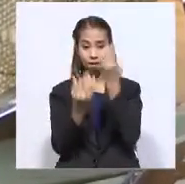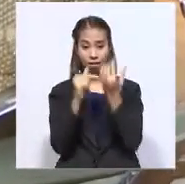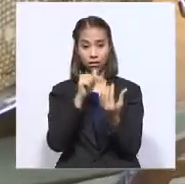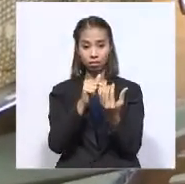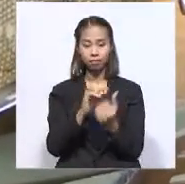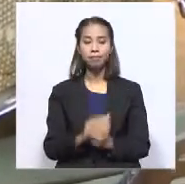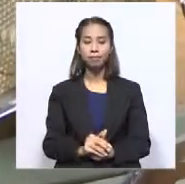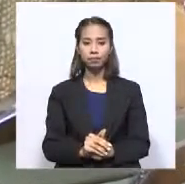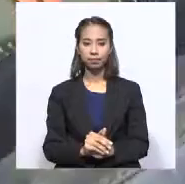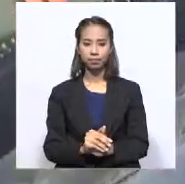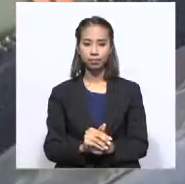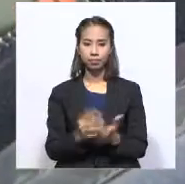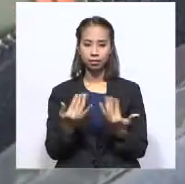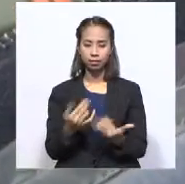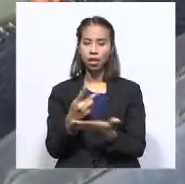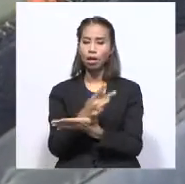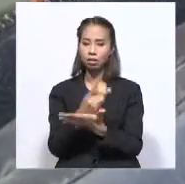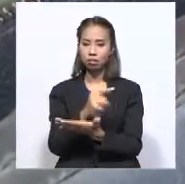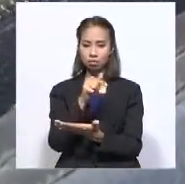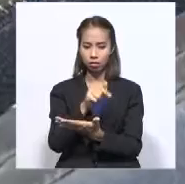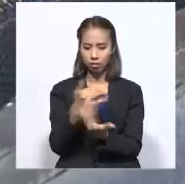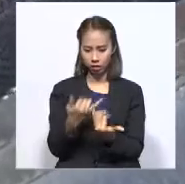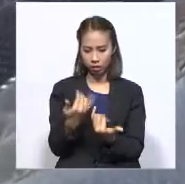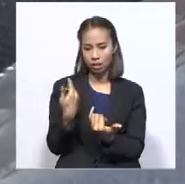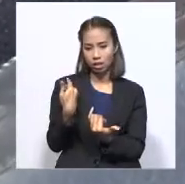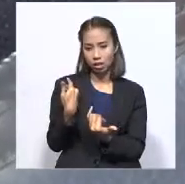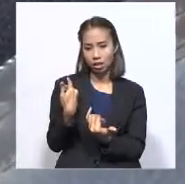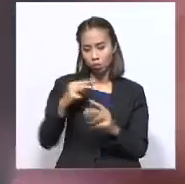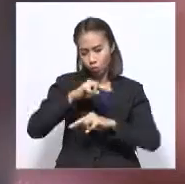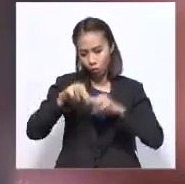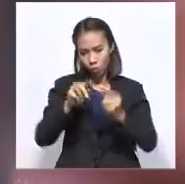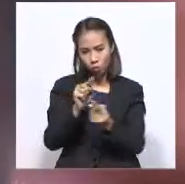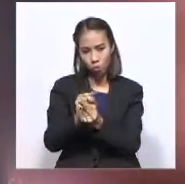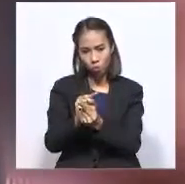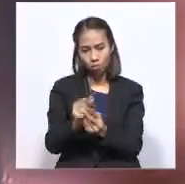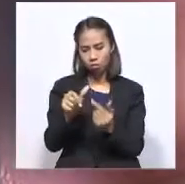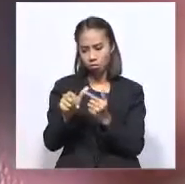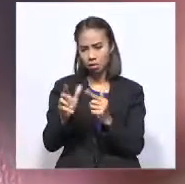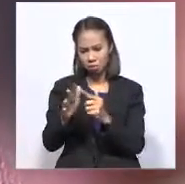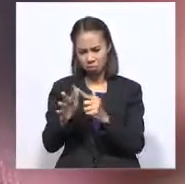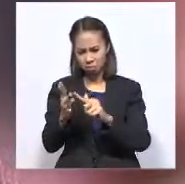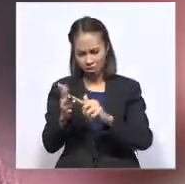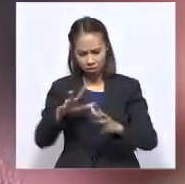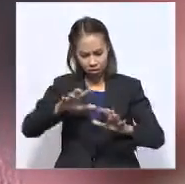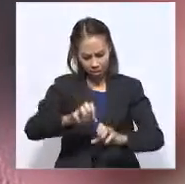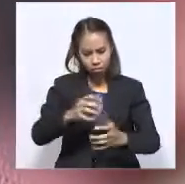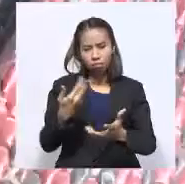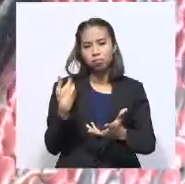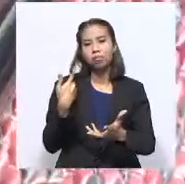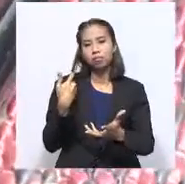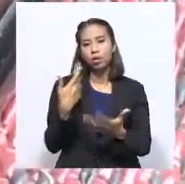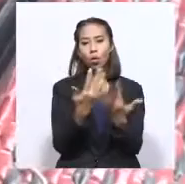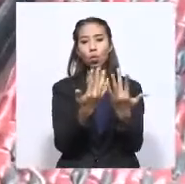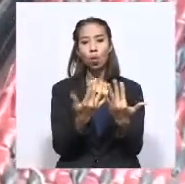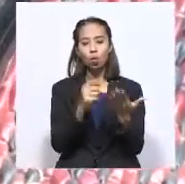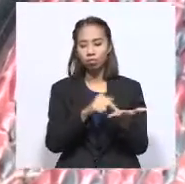กอำเภอทองผาภูมิจังหวัดกาญจนบุรีตอนนี้ออกมาแล้วนะครับก็พบมีรอยนิ้วมือของบุคคลซึ่งจะต้องส่งให้ตำร